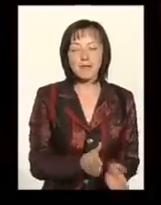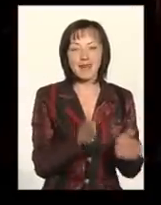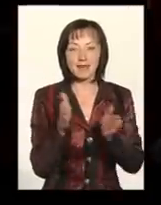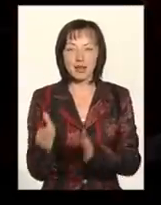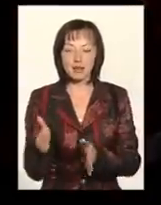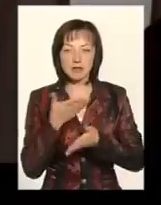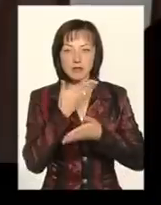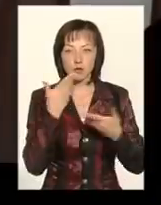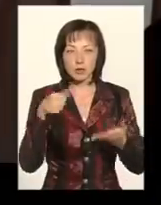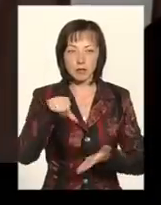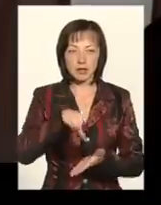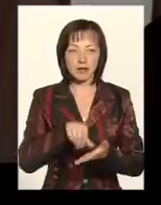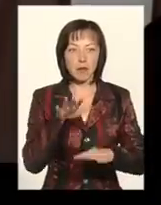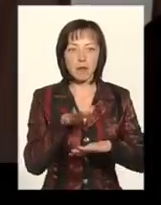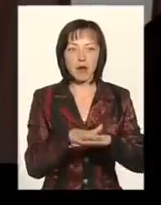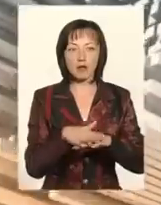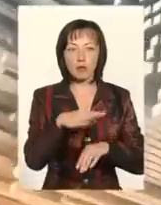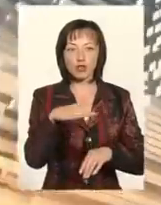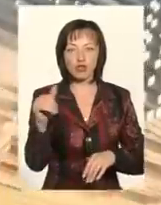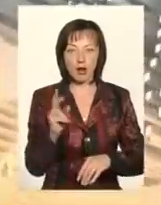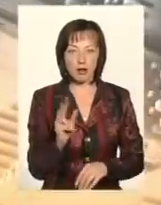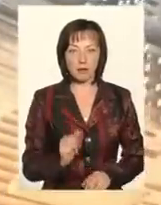відсутність представника банка